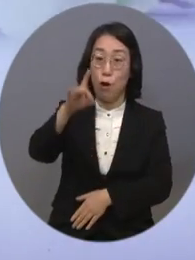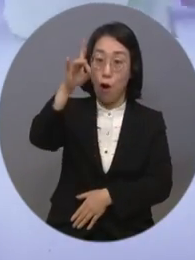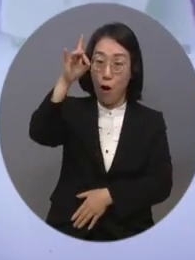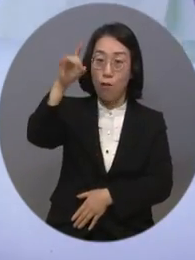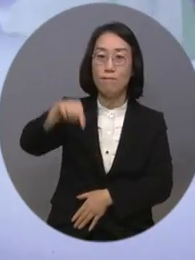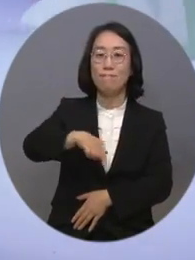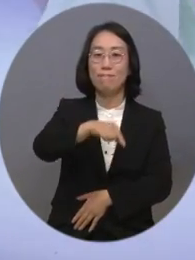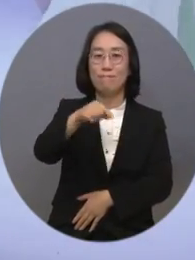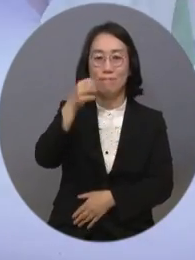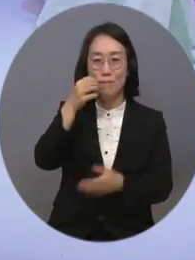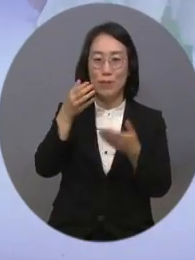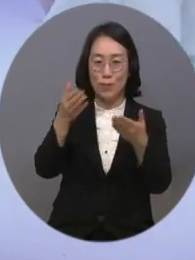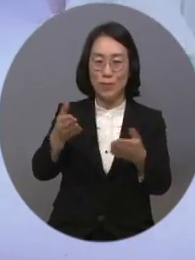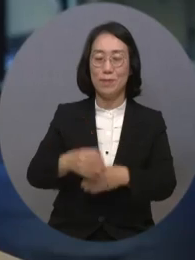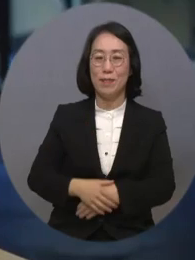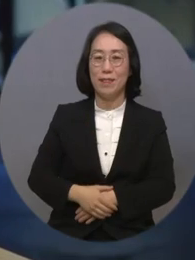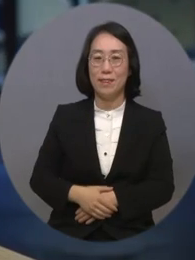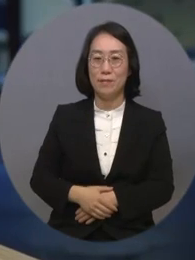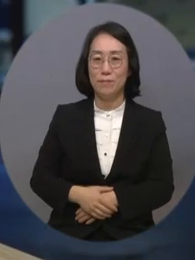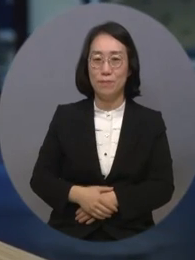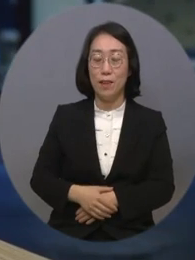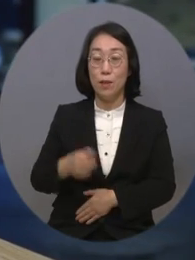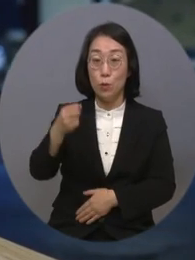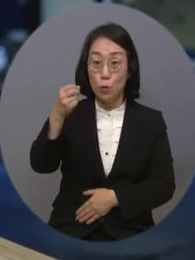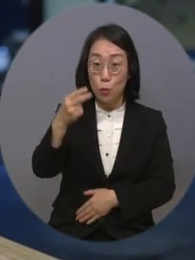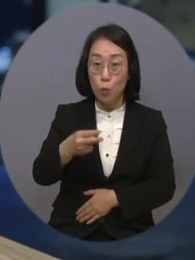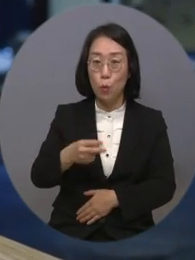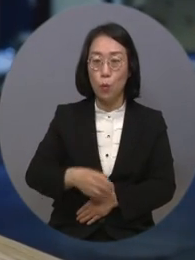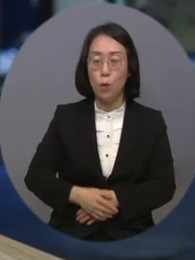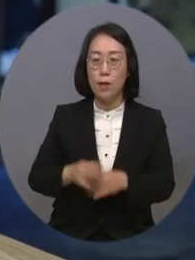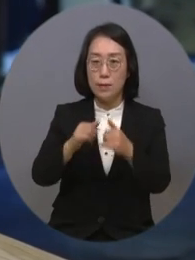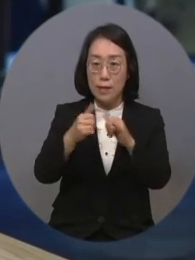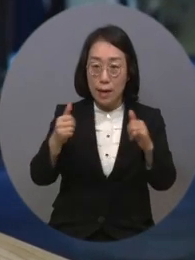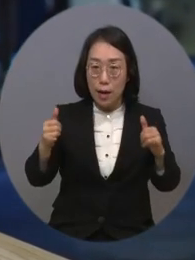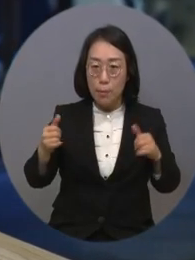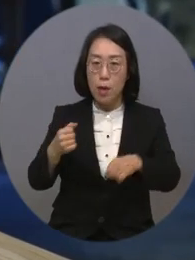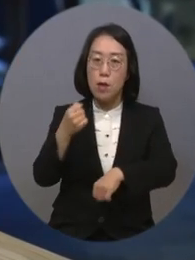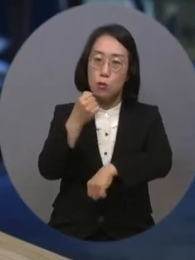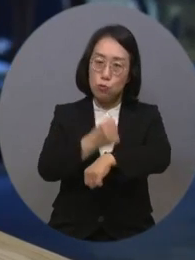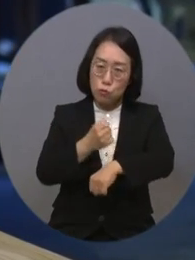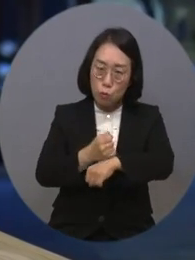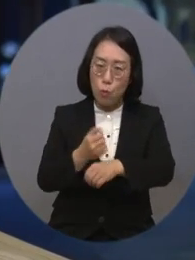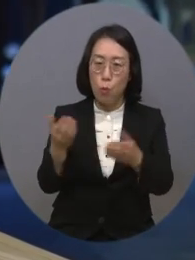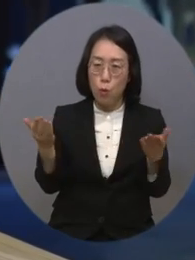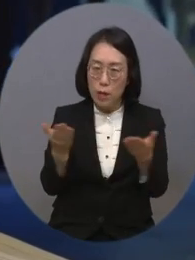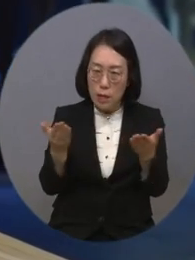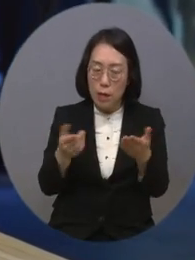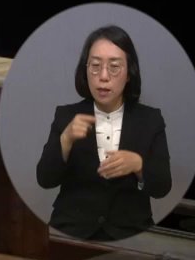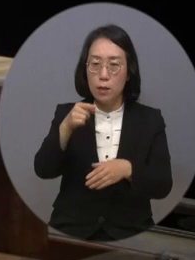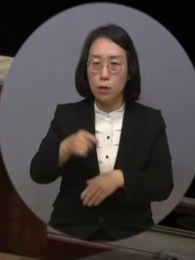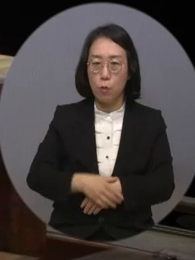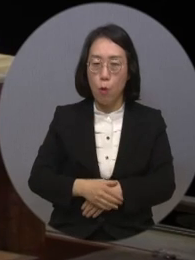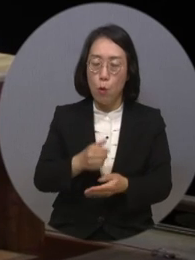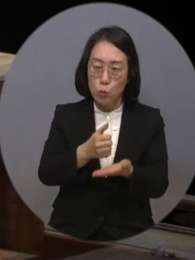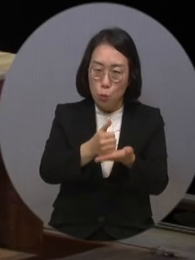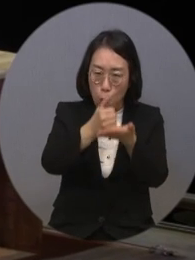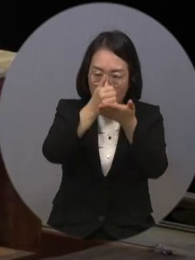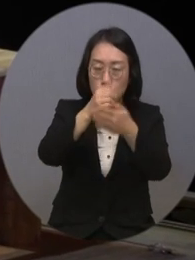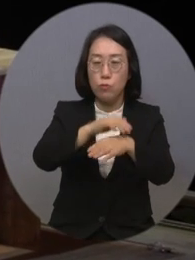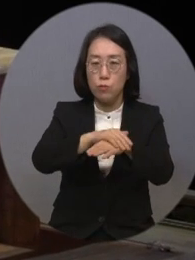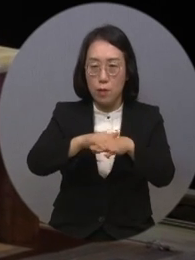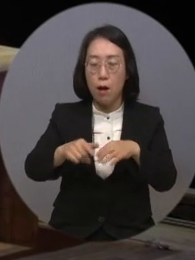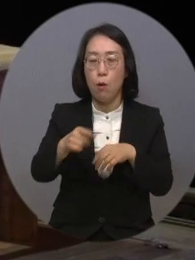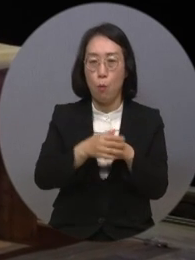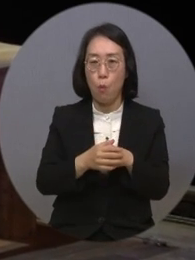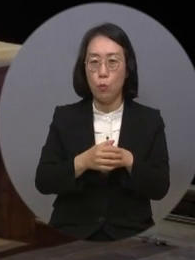창작물을 완성했습니다. 또한 인간의 노동에 대한 진솔한 접근과 경외감을 있는